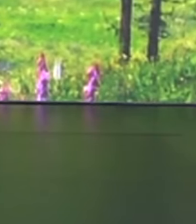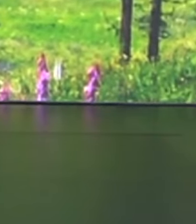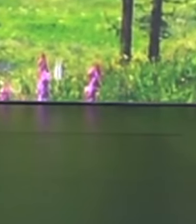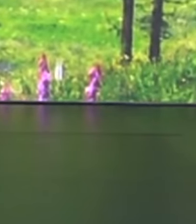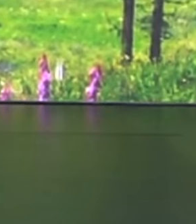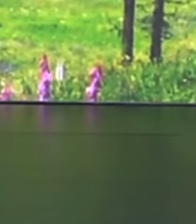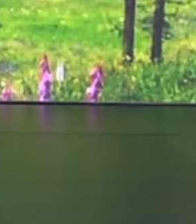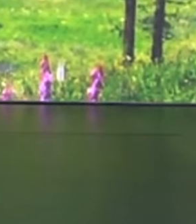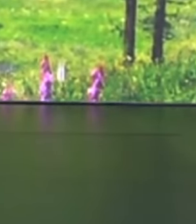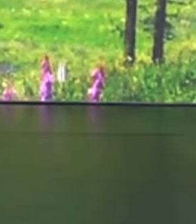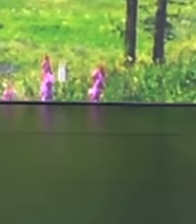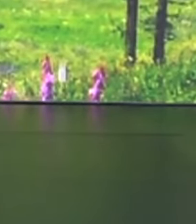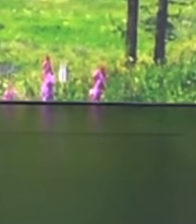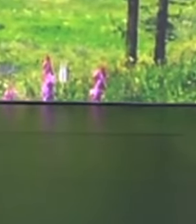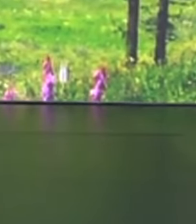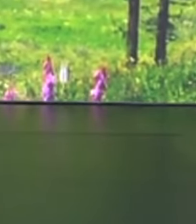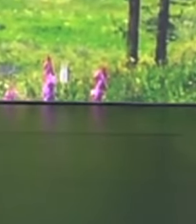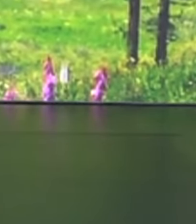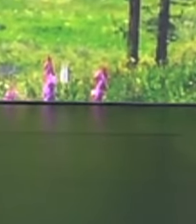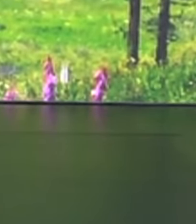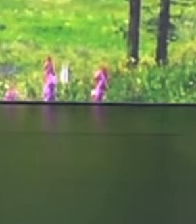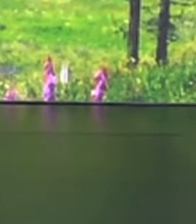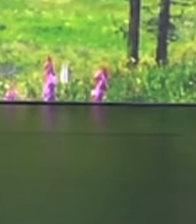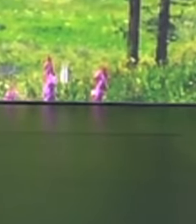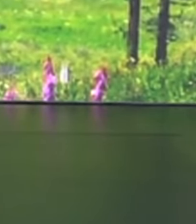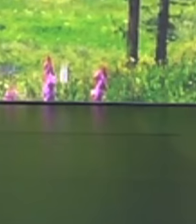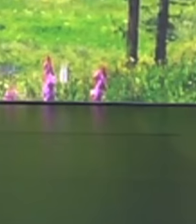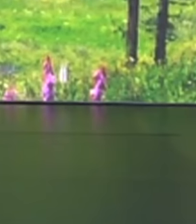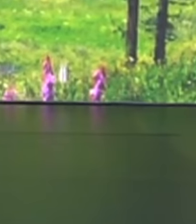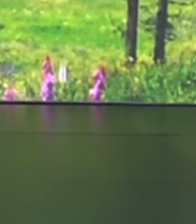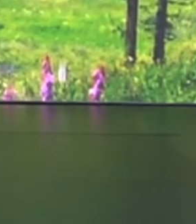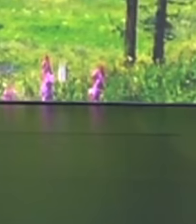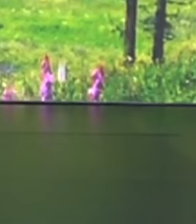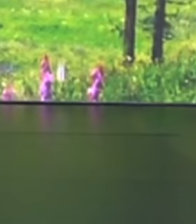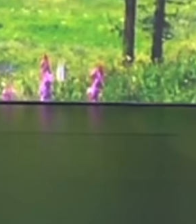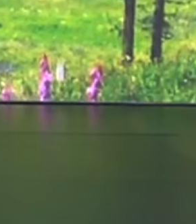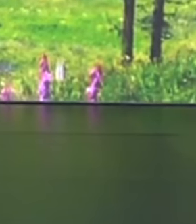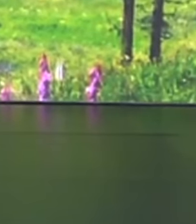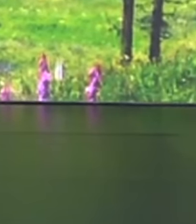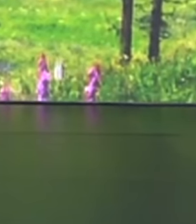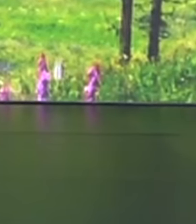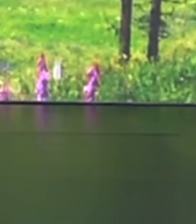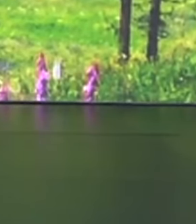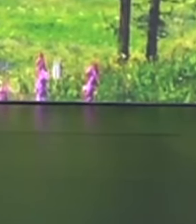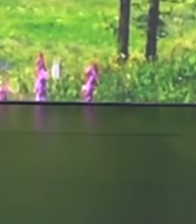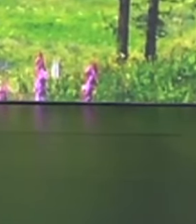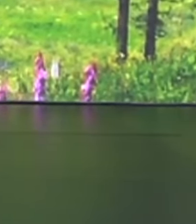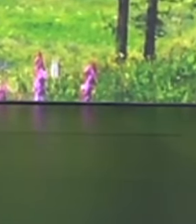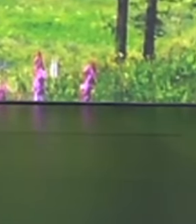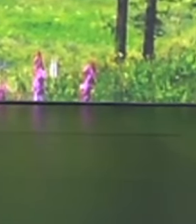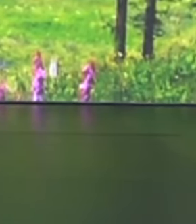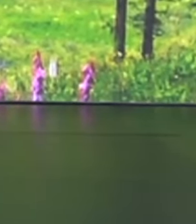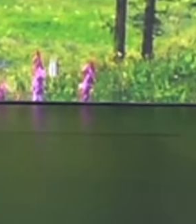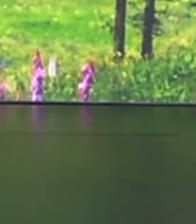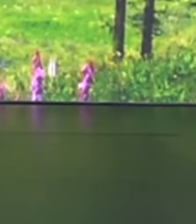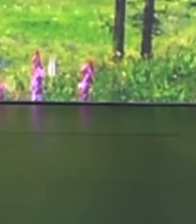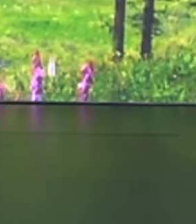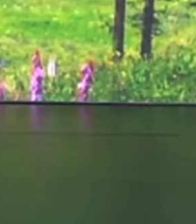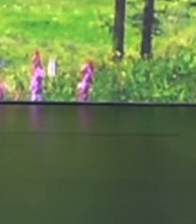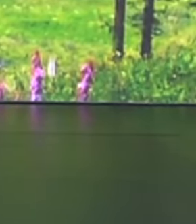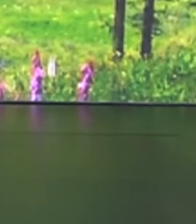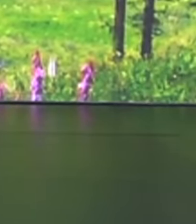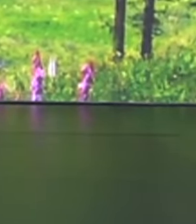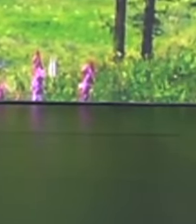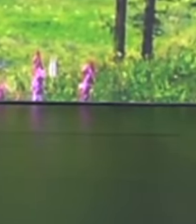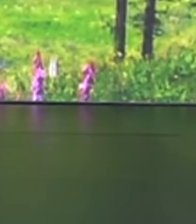термометр бағаны түнде 22-25, күндіз 37-39 градусқа көтерілсе, Таразда жаңбыр жауып, күндіз 34 градус ыстықты,